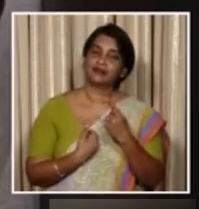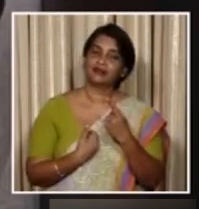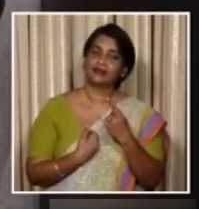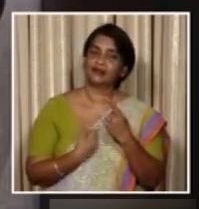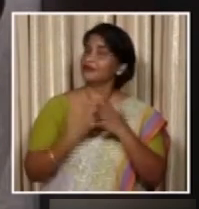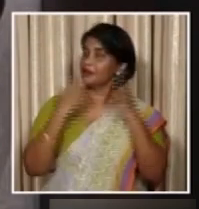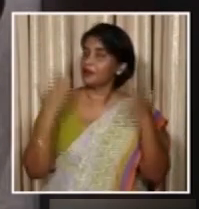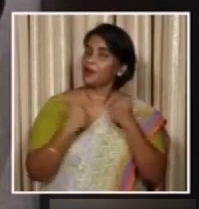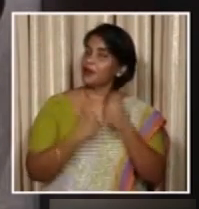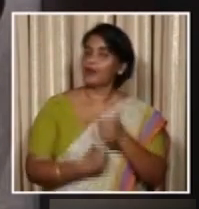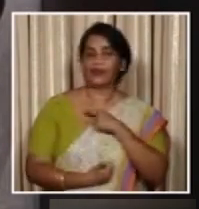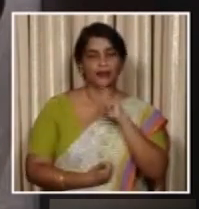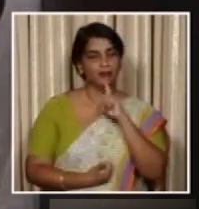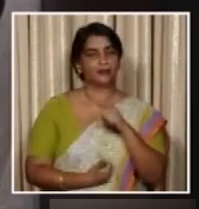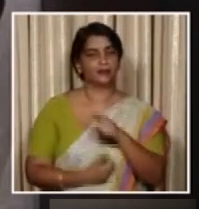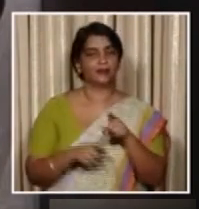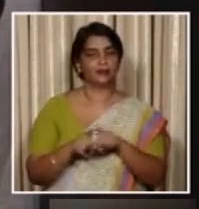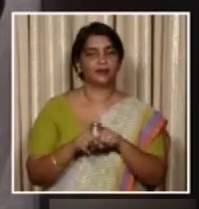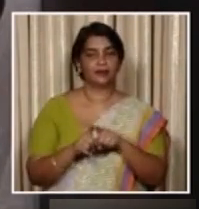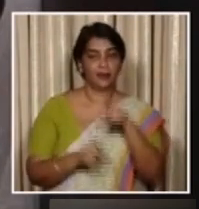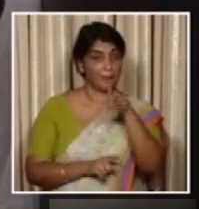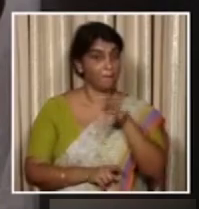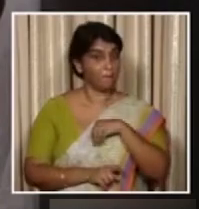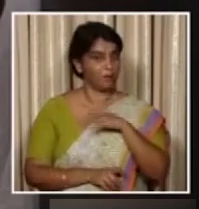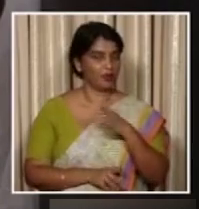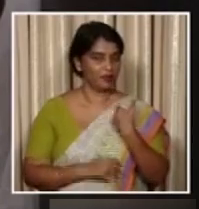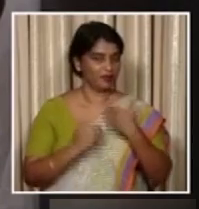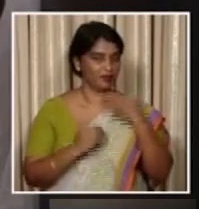ඒක ඉතාමත් වැදගත් ප්‍රකාශයක්. මම හිතන්නේ ඒකෙම පිළියරන් තිබෙනවා